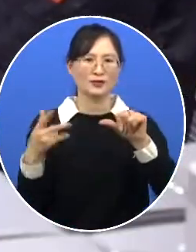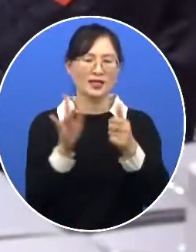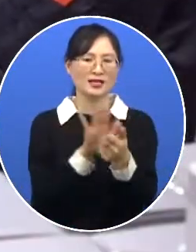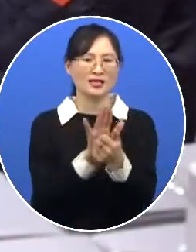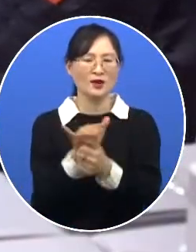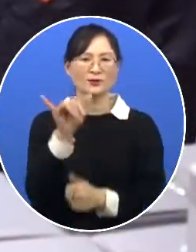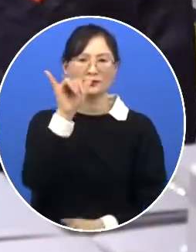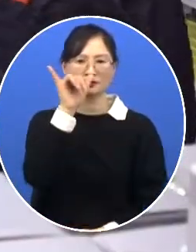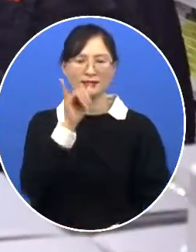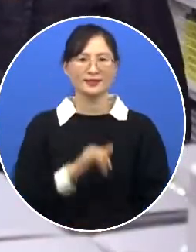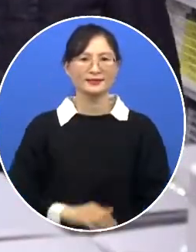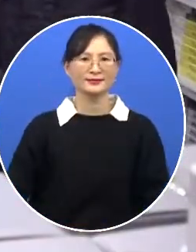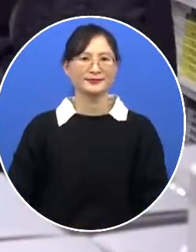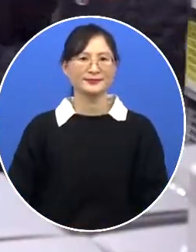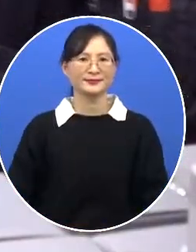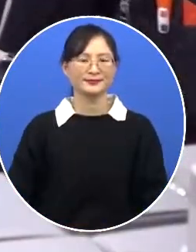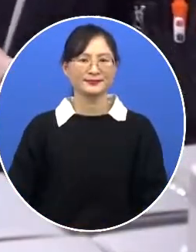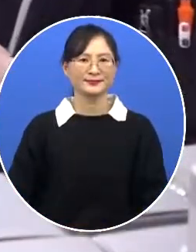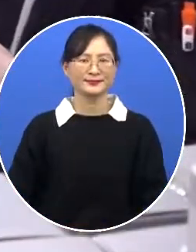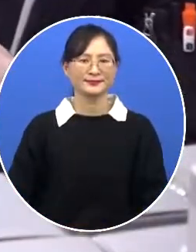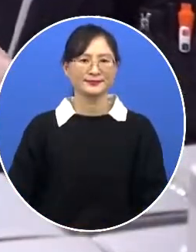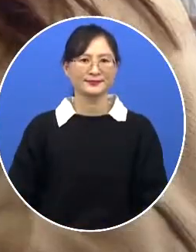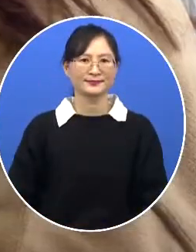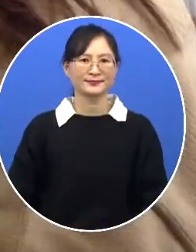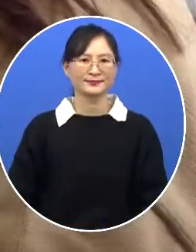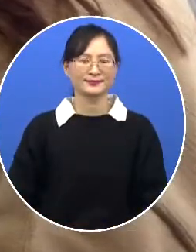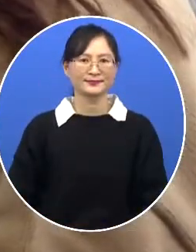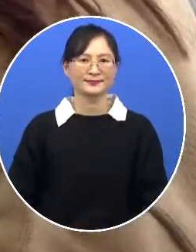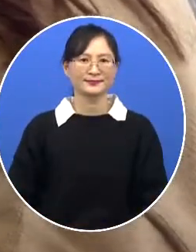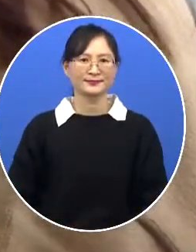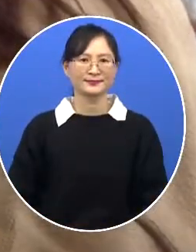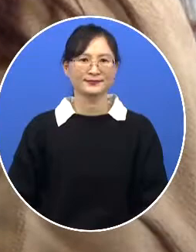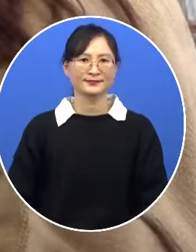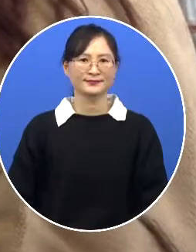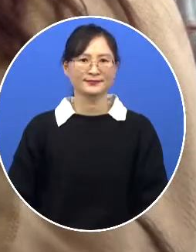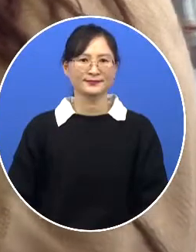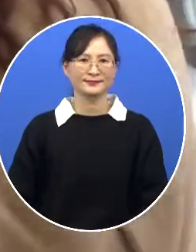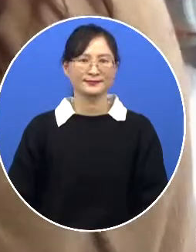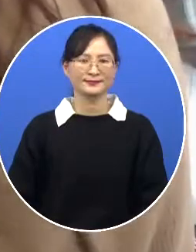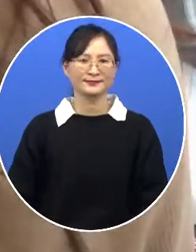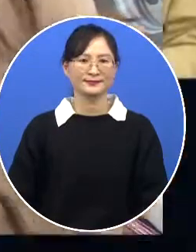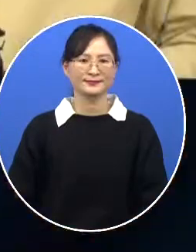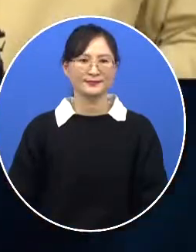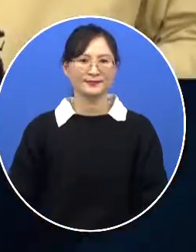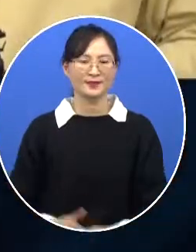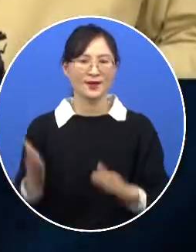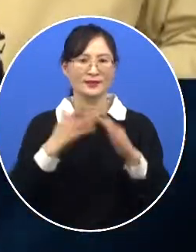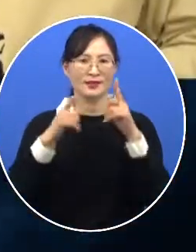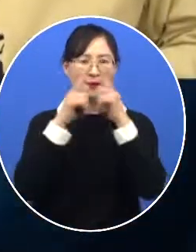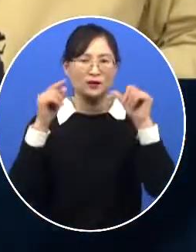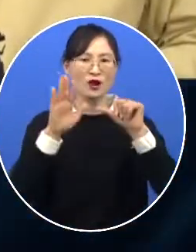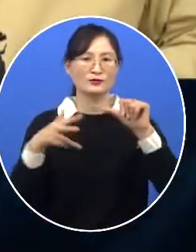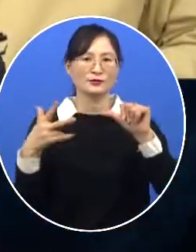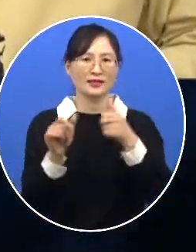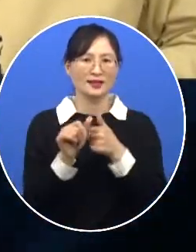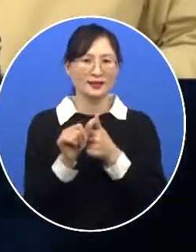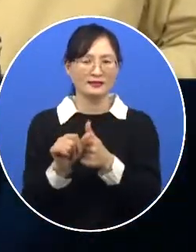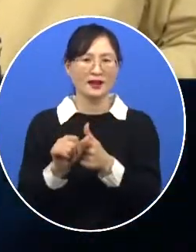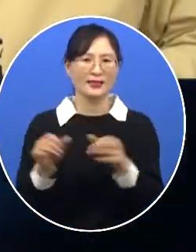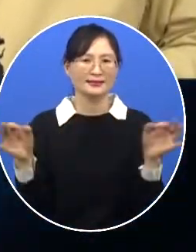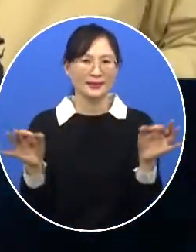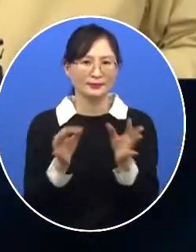코로나 예방지원단을 구성해 공적 마스크 오브제를 지원하고 있습니다. 공적 마스크 오브제에